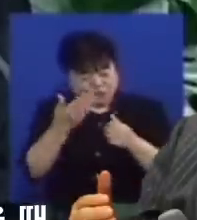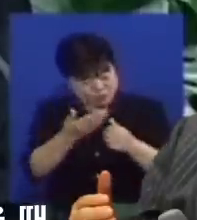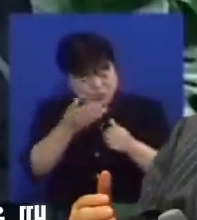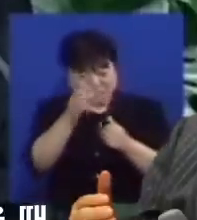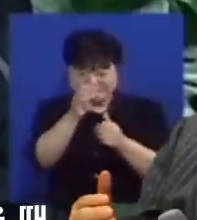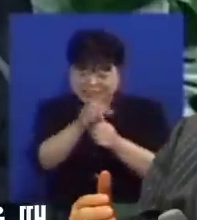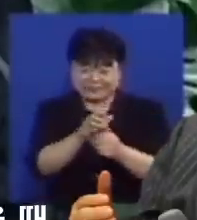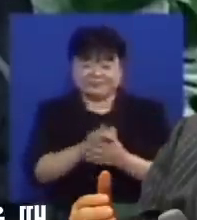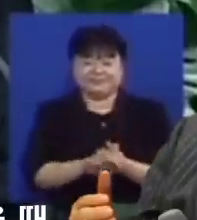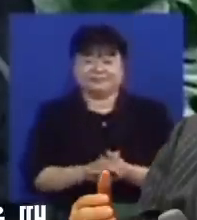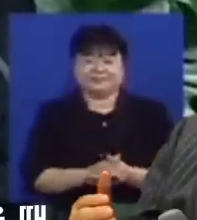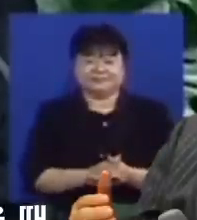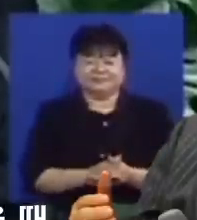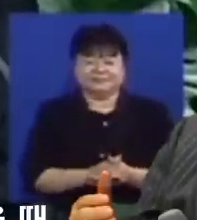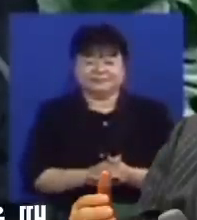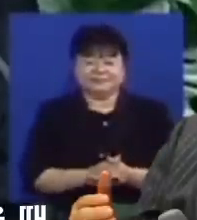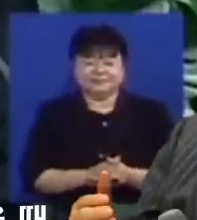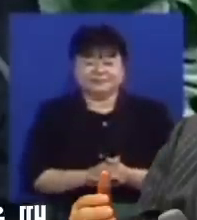것입니다.